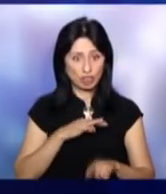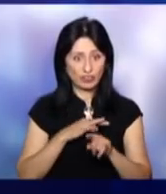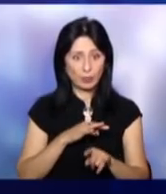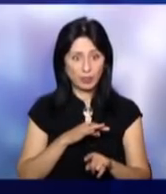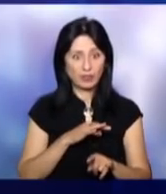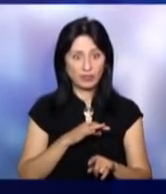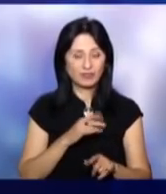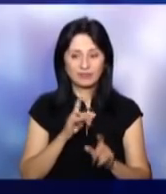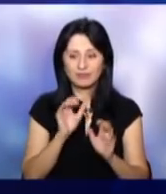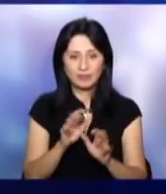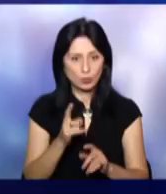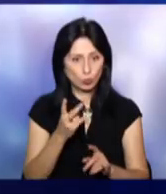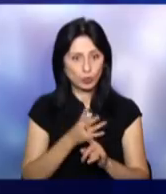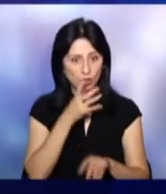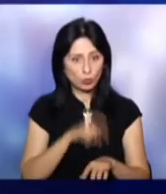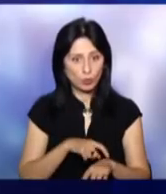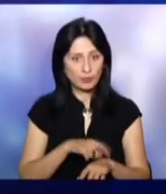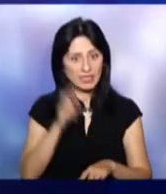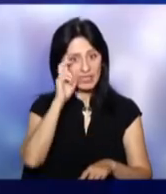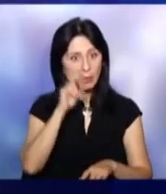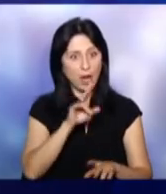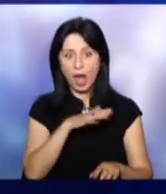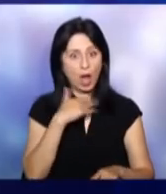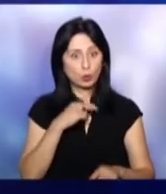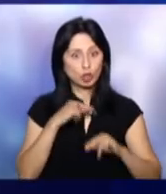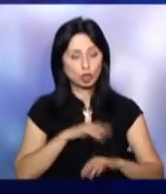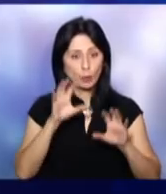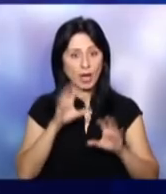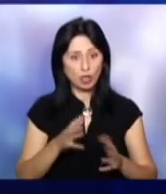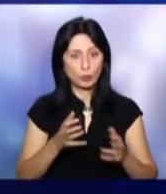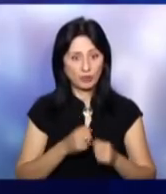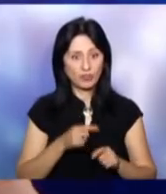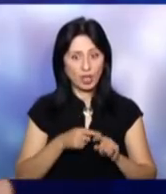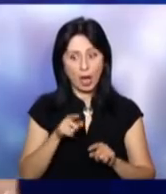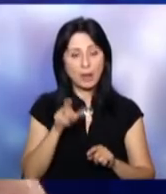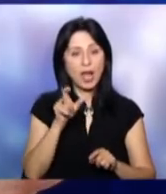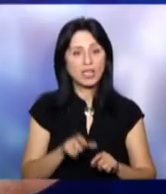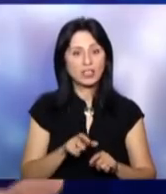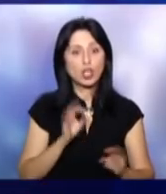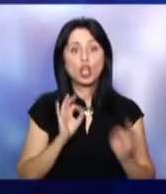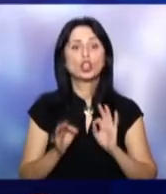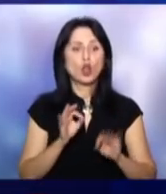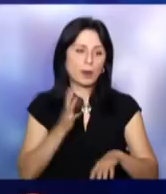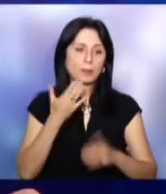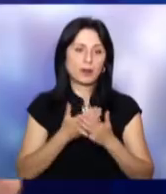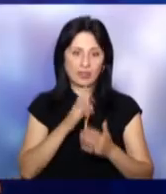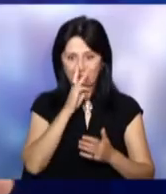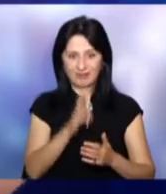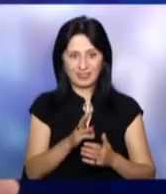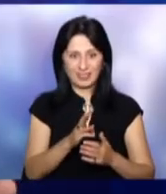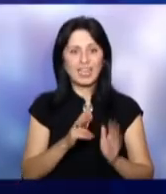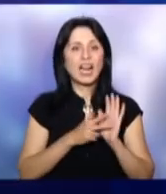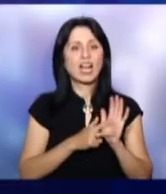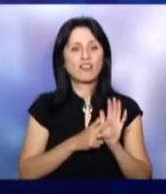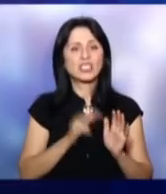შვილებისთვისაც ვარგოდნენ, და როდესაც სახელმწიფოს არ უნდა რომ შრომის კანონი მიიღოს, რომ ამ ადამიანს რომ ნორმალური ანაზღაურება ჰქონდეს